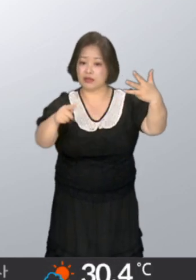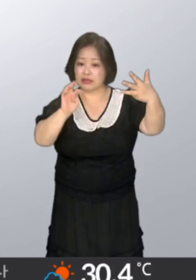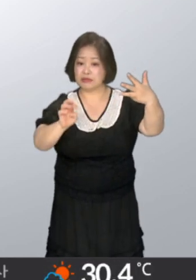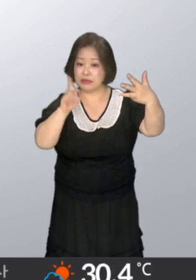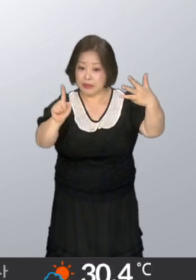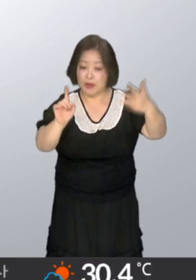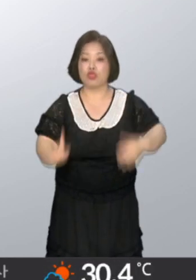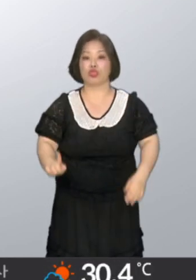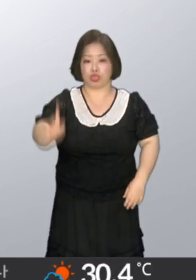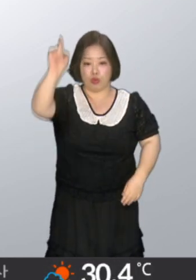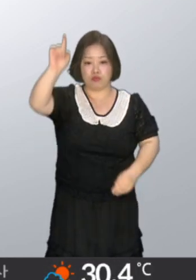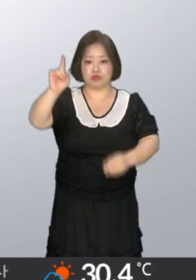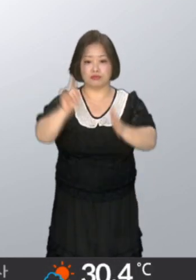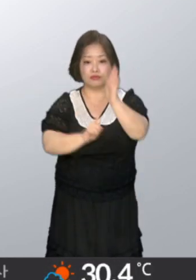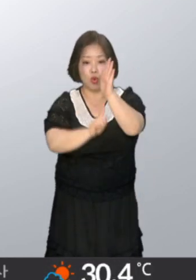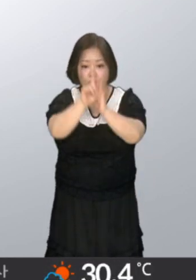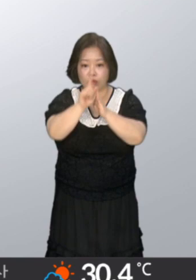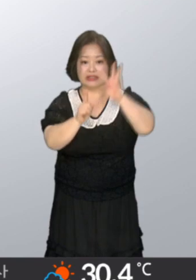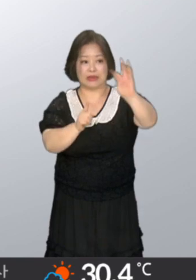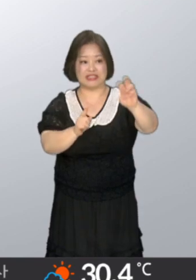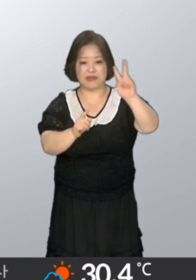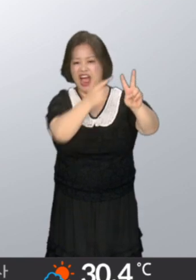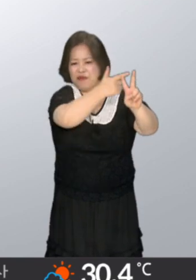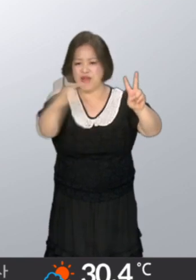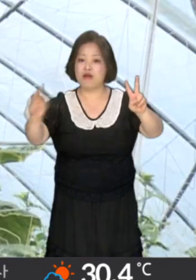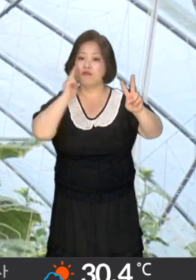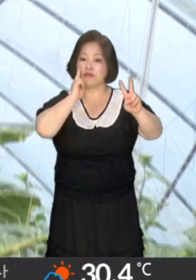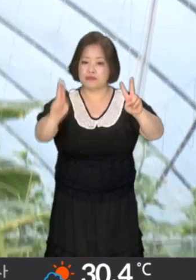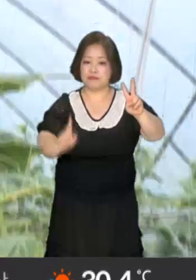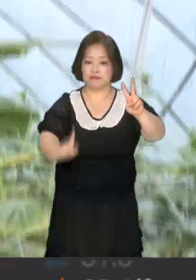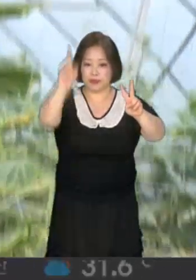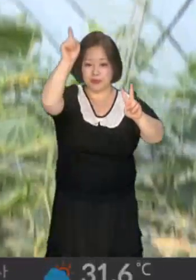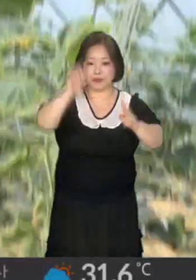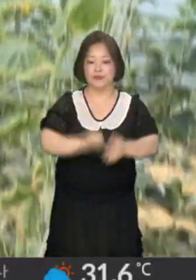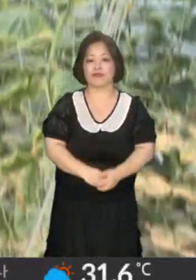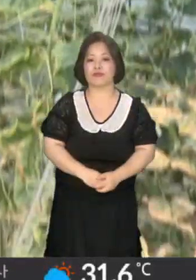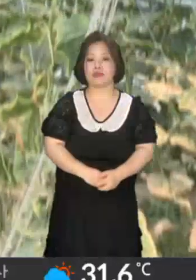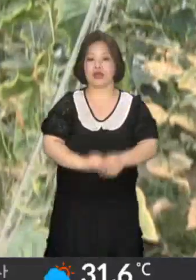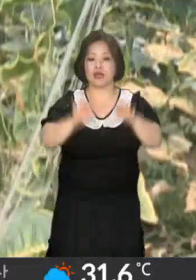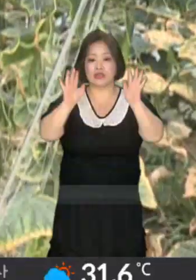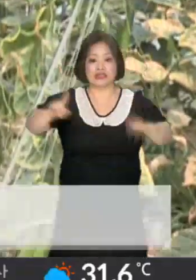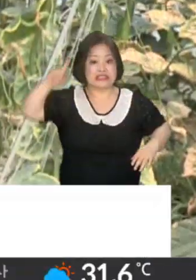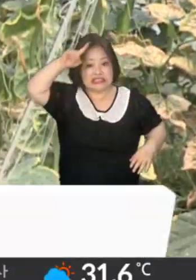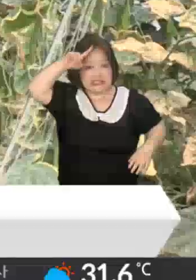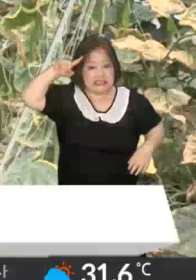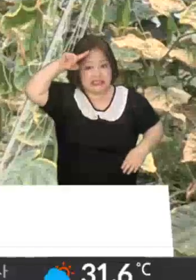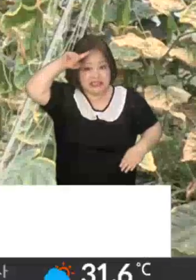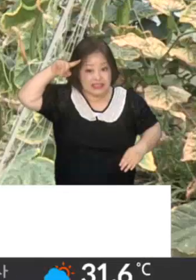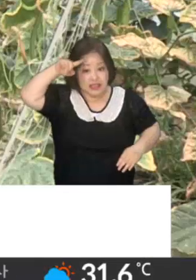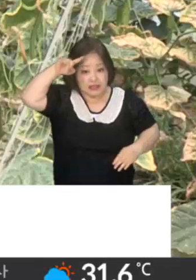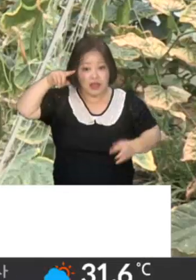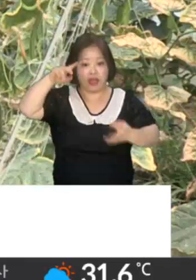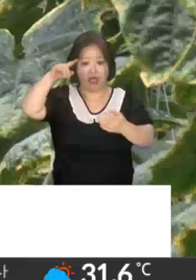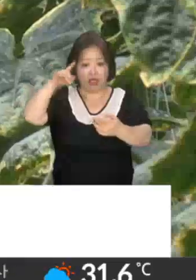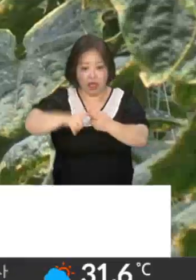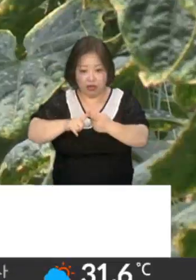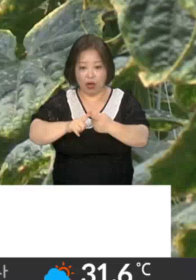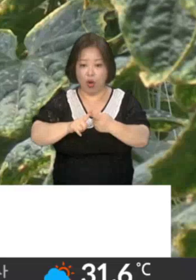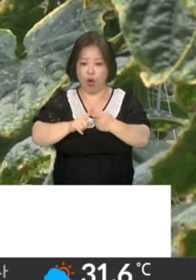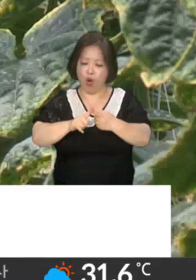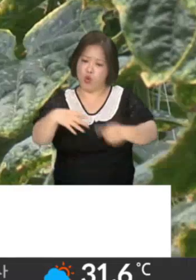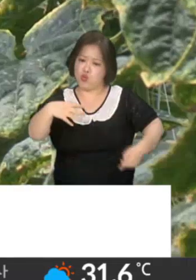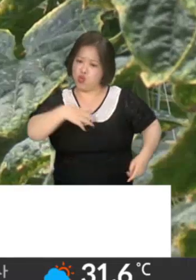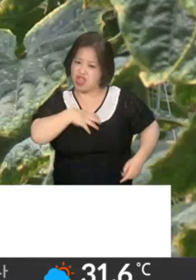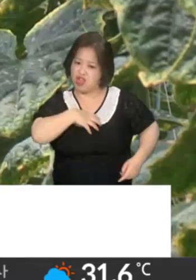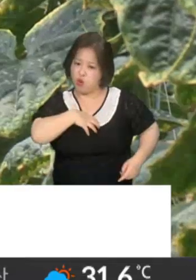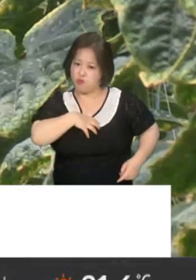높음, 32도 이상이면 매우 높음 단계입니다. 스트레스 지수 위험 단계가 높음 구간에